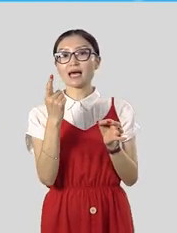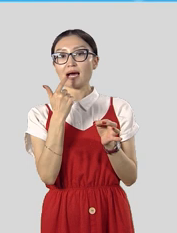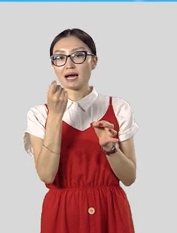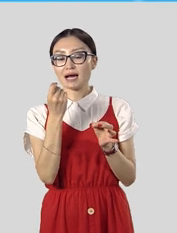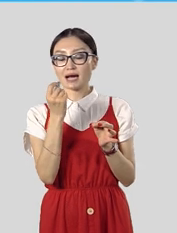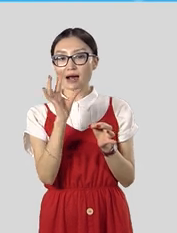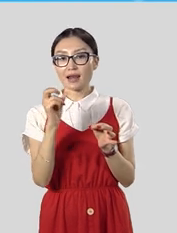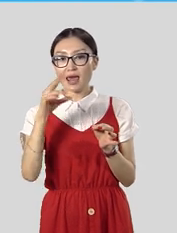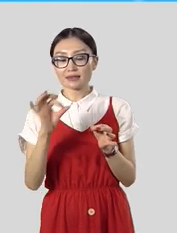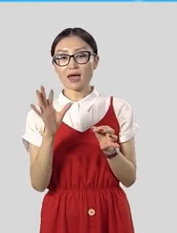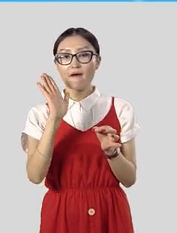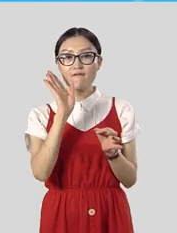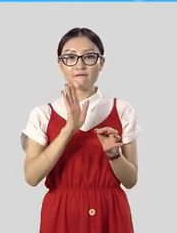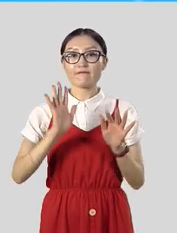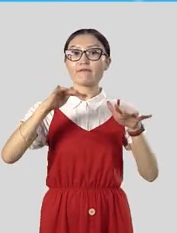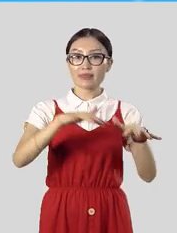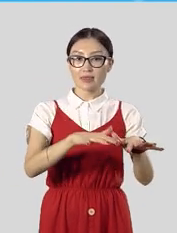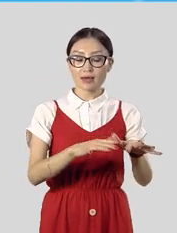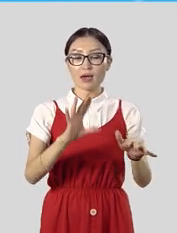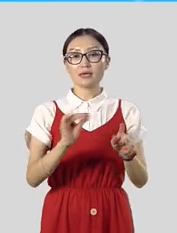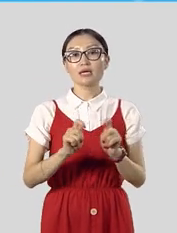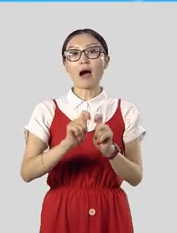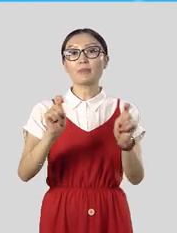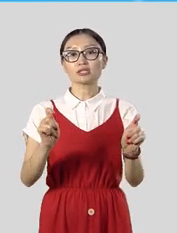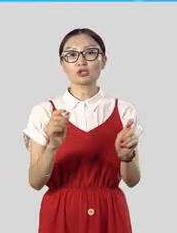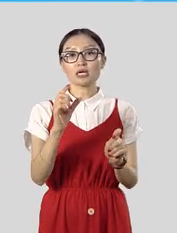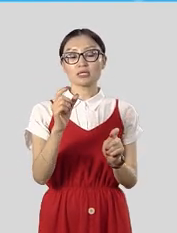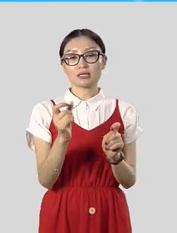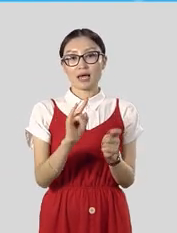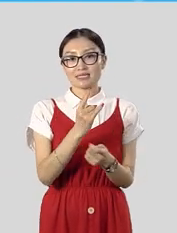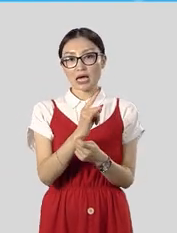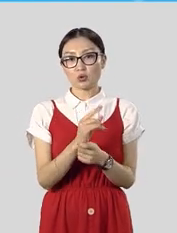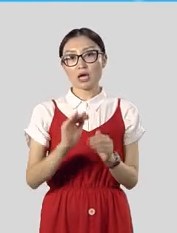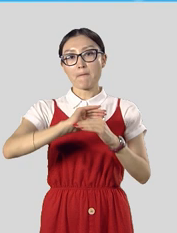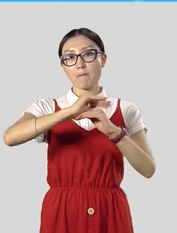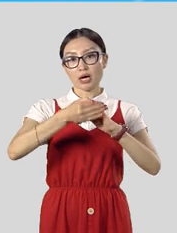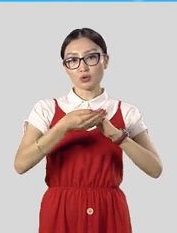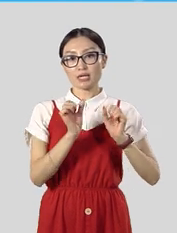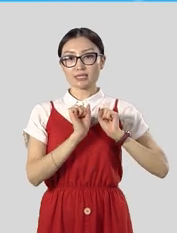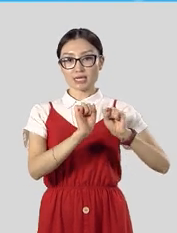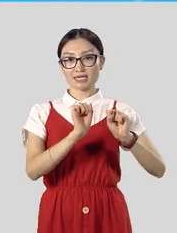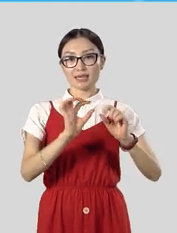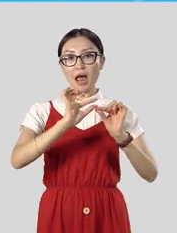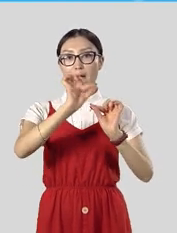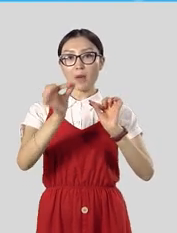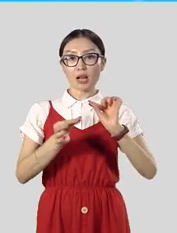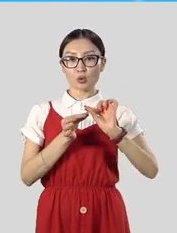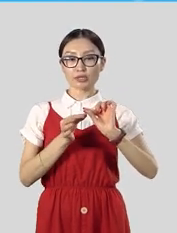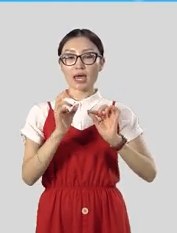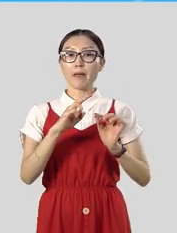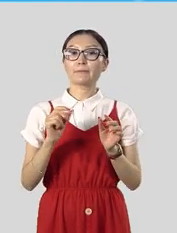яйца оплодотворенной яйцеклетки образуется зародыш, покрытый защитной оболочкой.